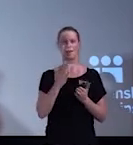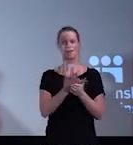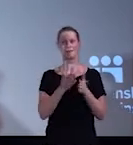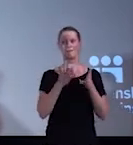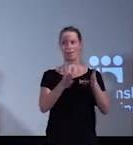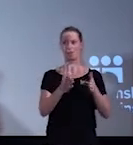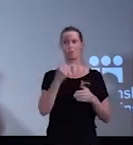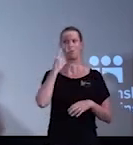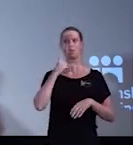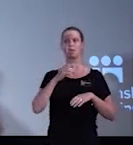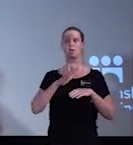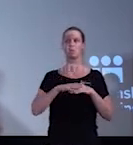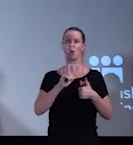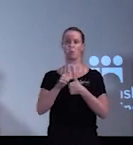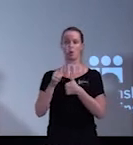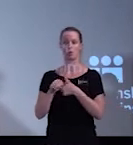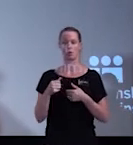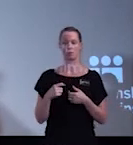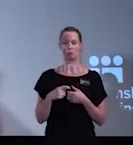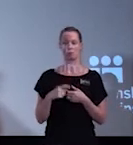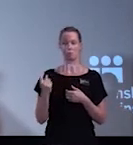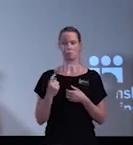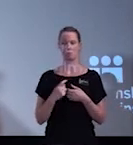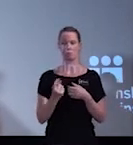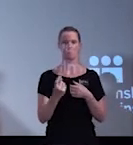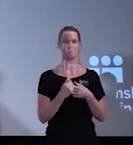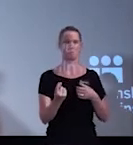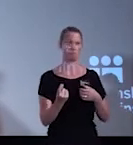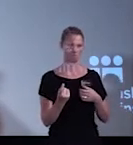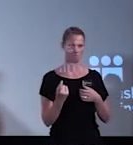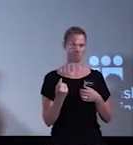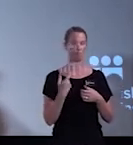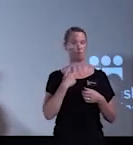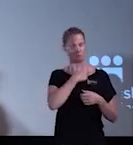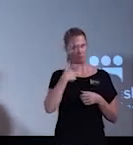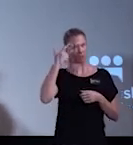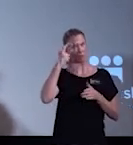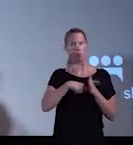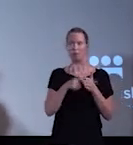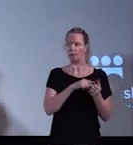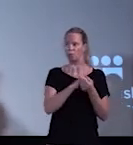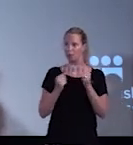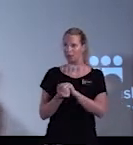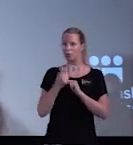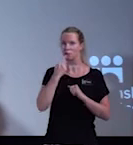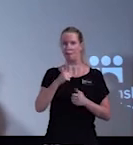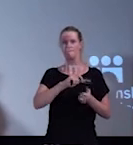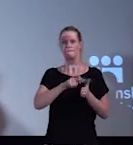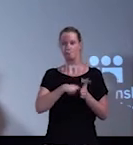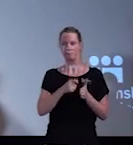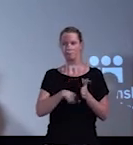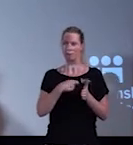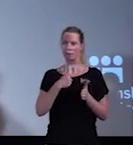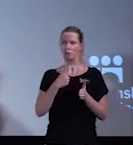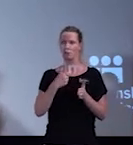Inte minst med tanke på att parter var på väg att ytterligare parter var på väg att hoppa av det. Utan vi tror på en filmpolitik som sätter filmen i